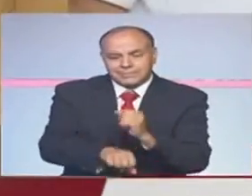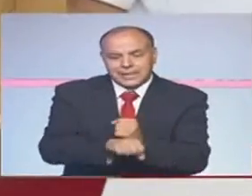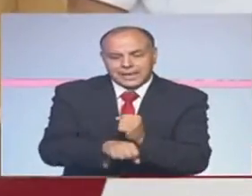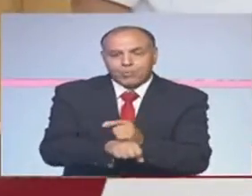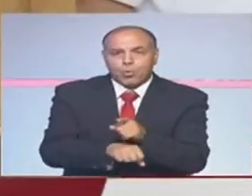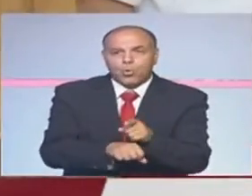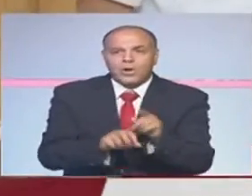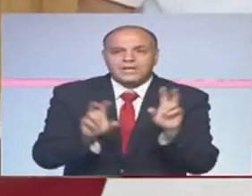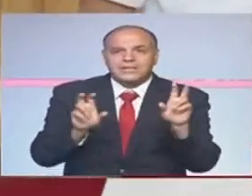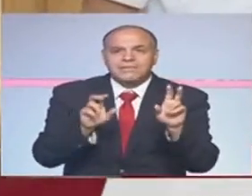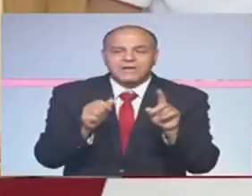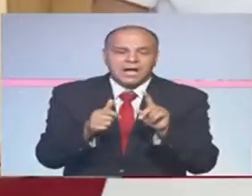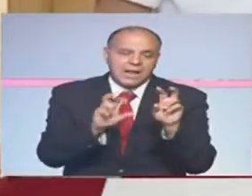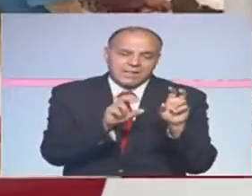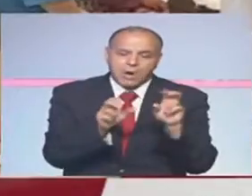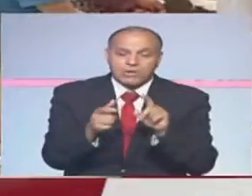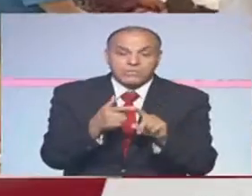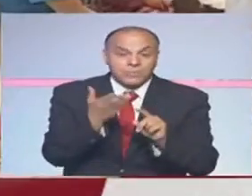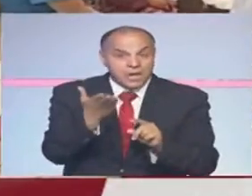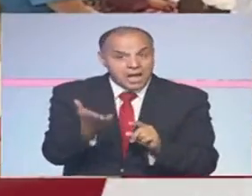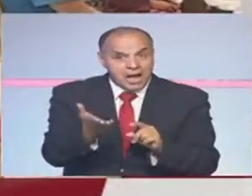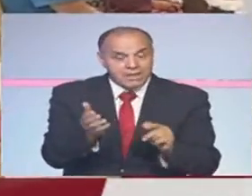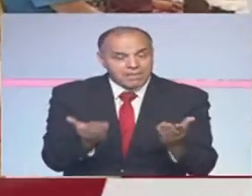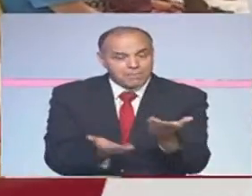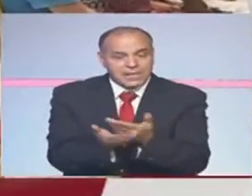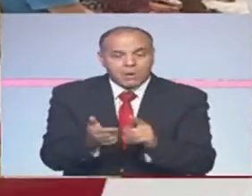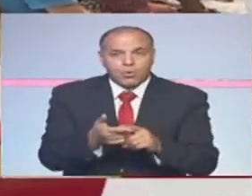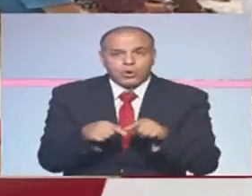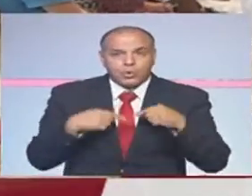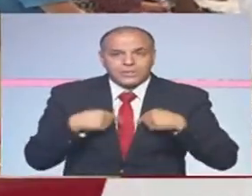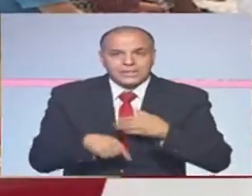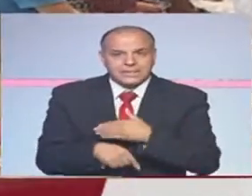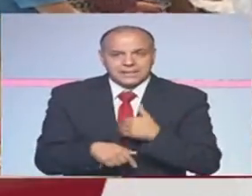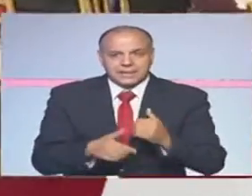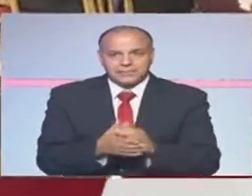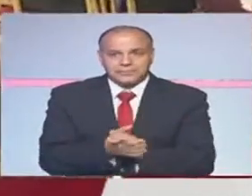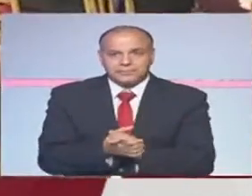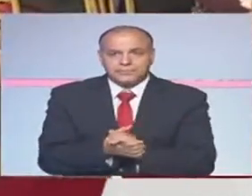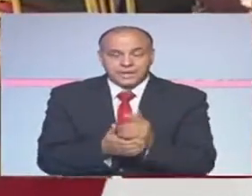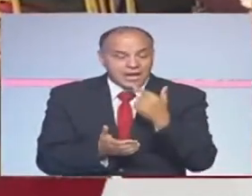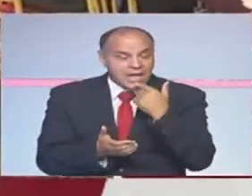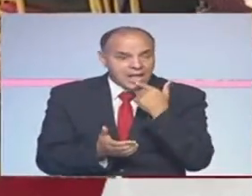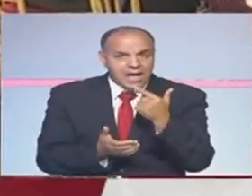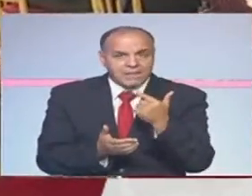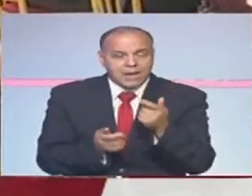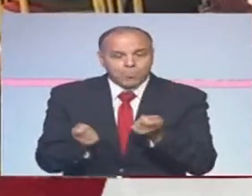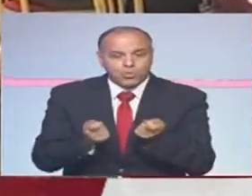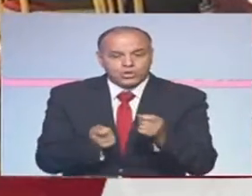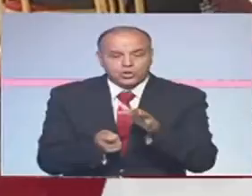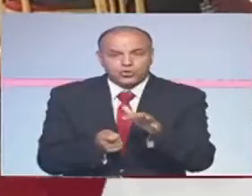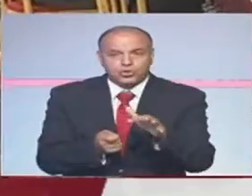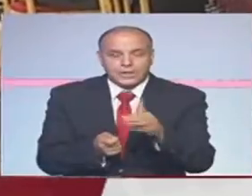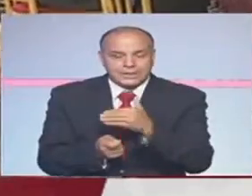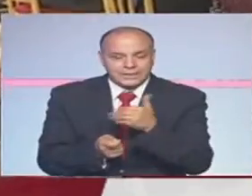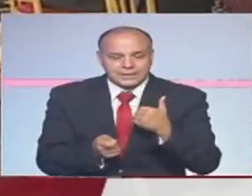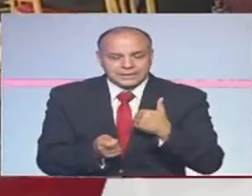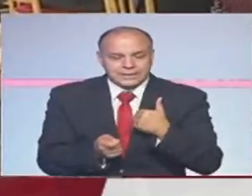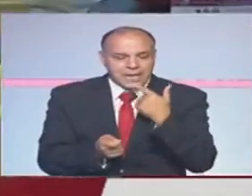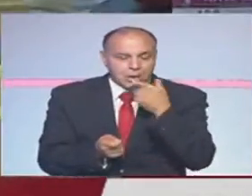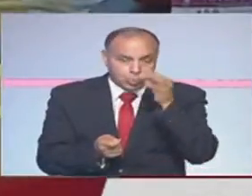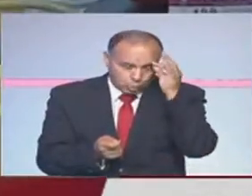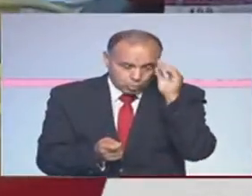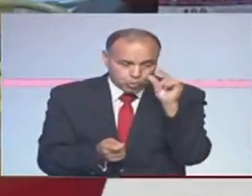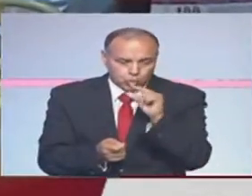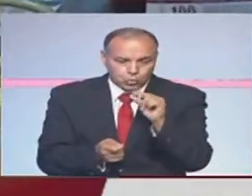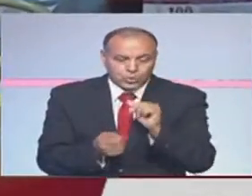واعوان المؤسستين وذلك بالتعاون مع وزاره الصحه وقد افادنا المدير الجهوي للصحه بتونس